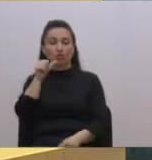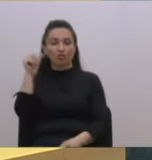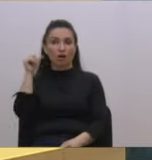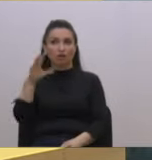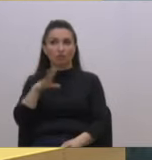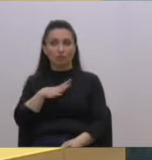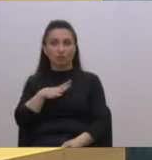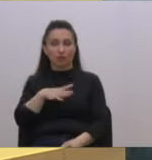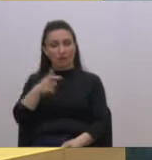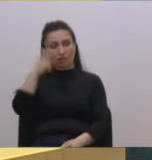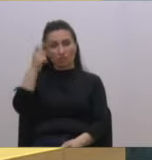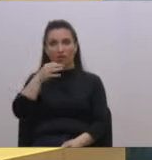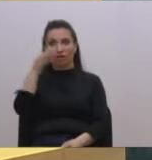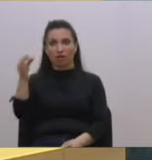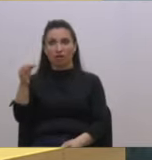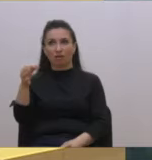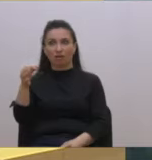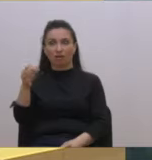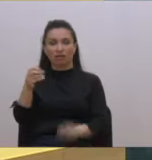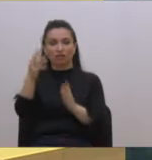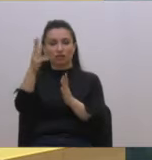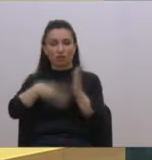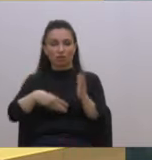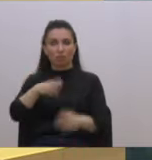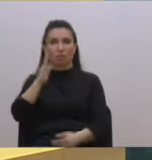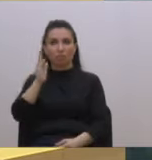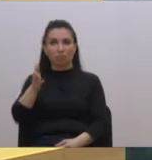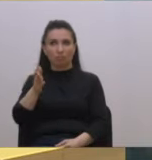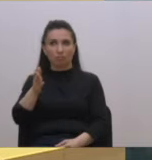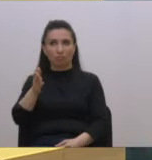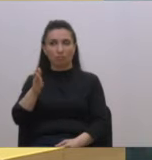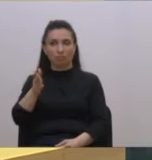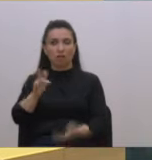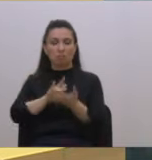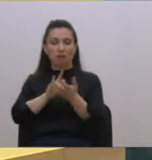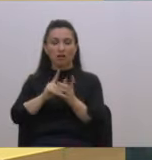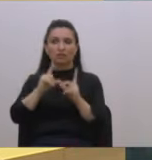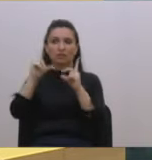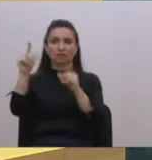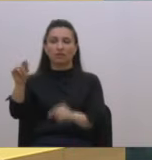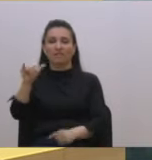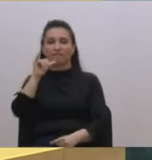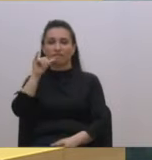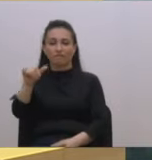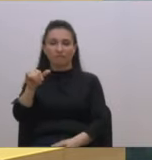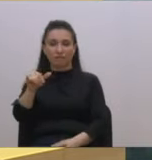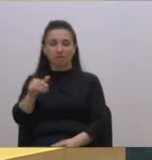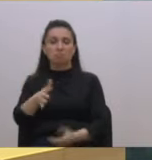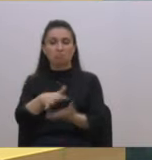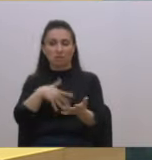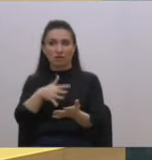რომ უთხრან ბიძინა ივანიშვილს რომ დაგასანქცირებთ ეხლა და ბრაზილიაშიც კი არ შეგიშვებთ რაღაცათ დარიგო აეროპორტზე იკეთებს